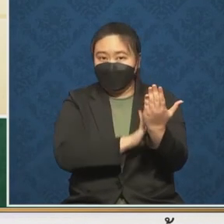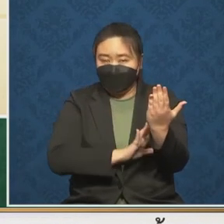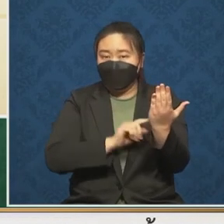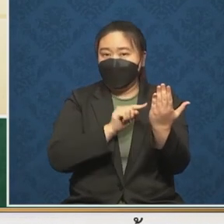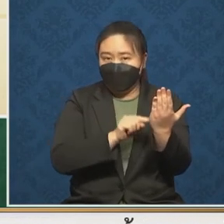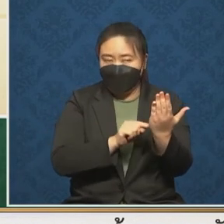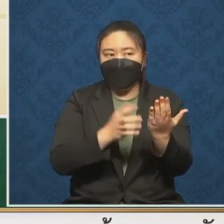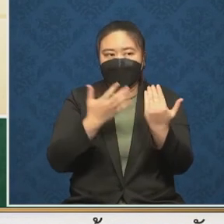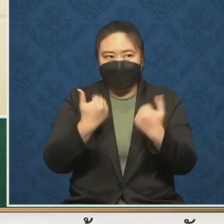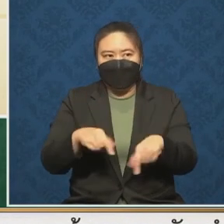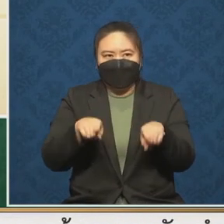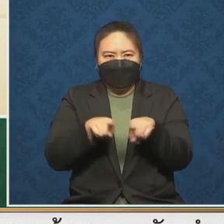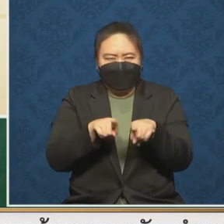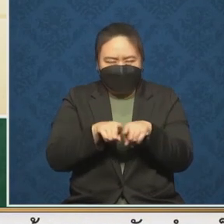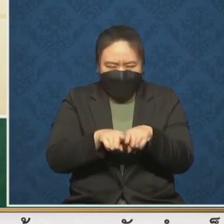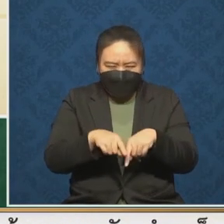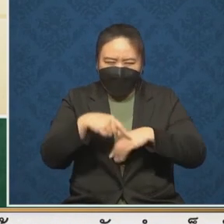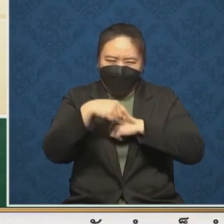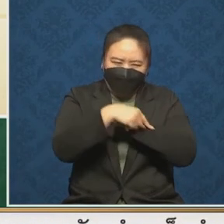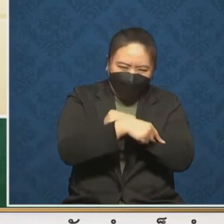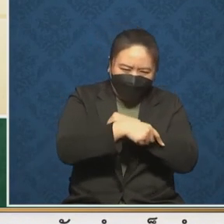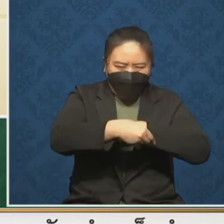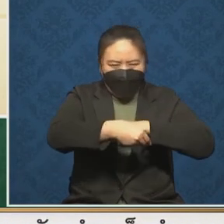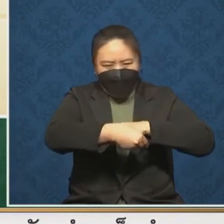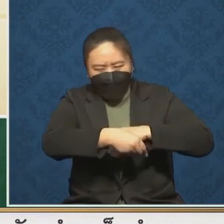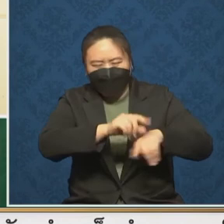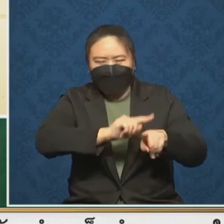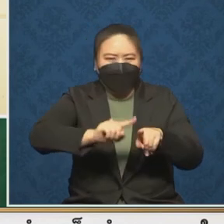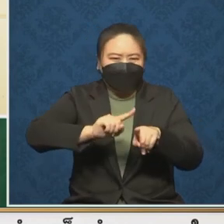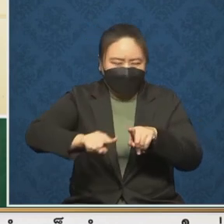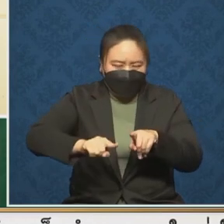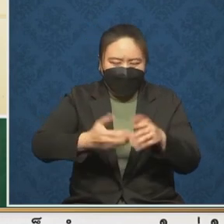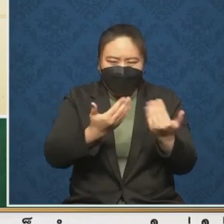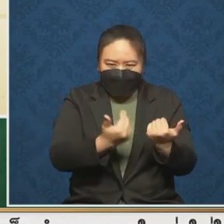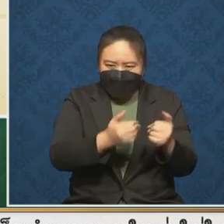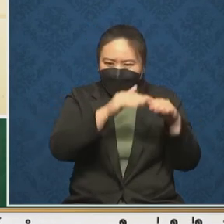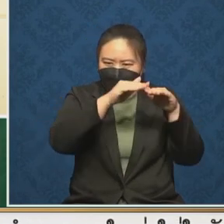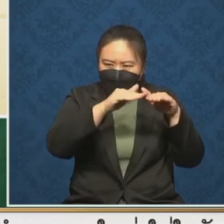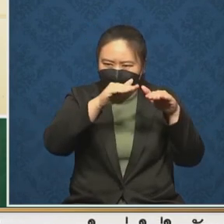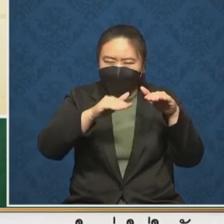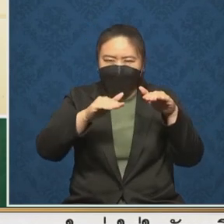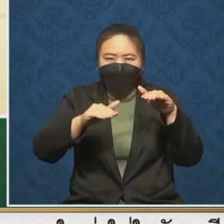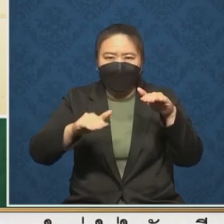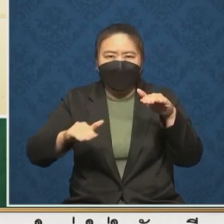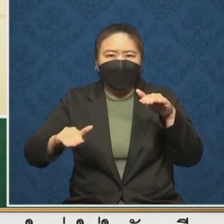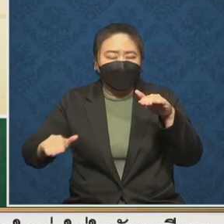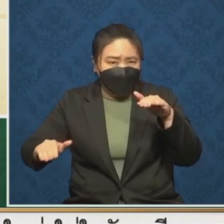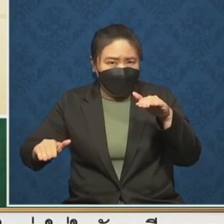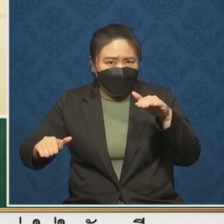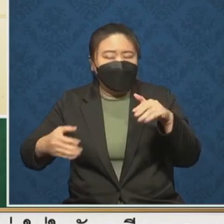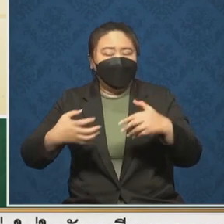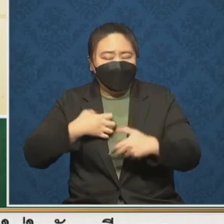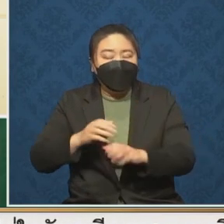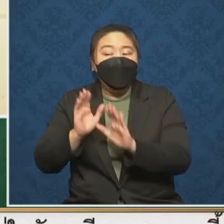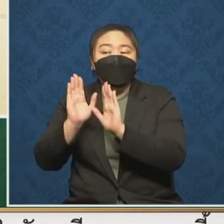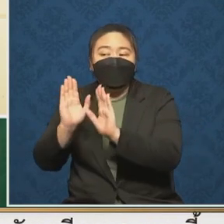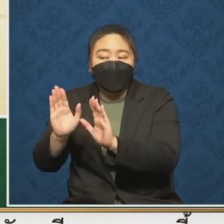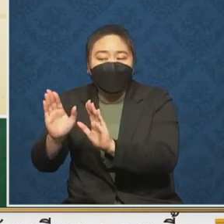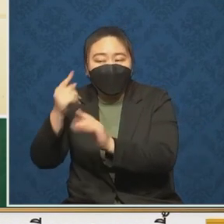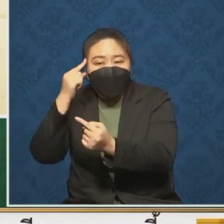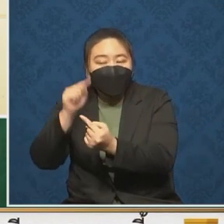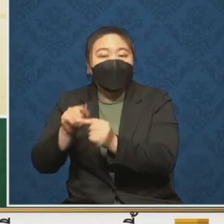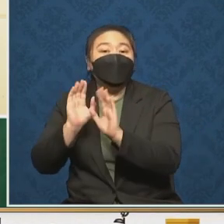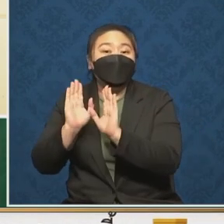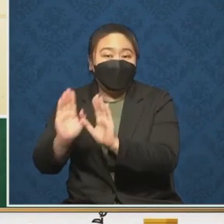ดัชนีการทุจริตคอร์รัปชันลดต่ำลงต่ำลงอยู่เรื่อยแล้วผมก็มีฝากความหวังไว้กับสตง.